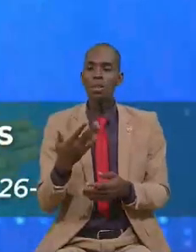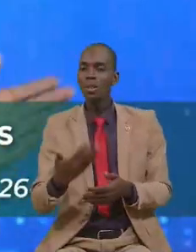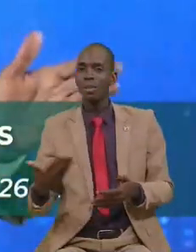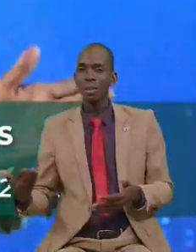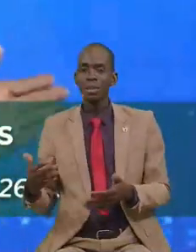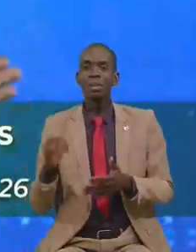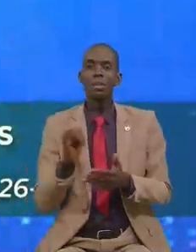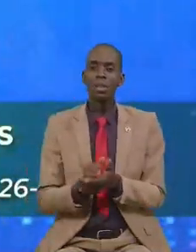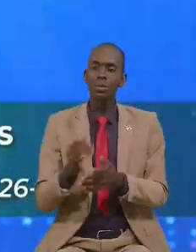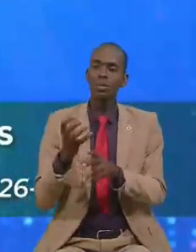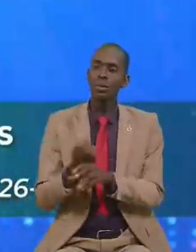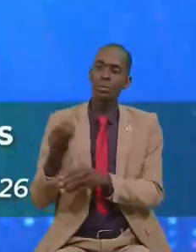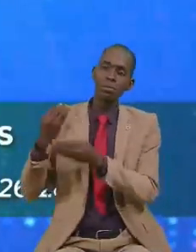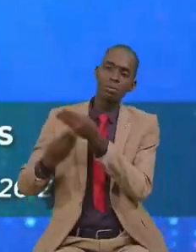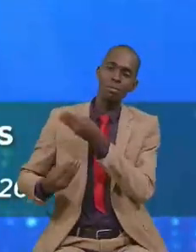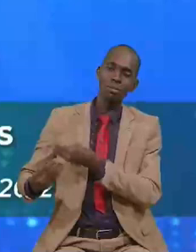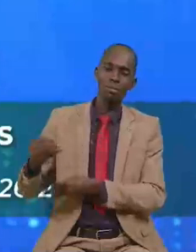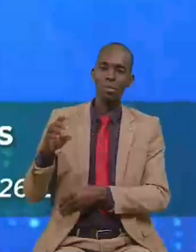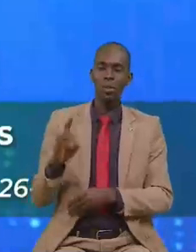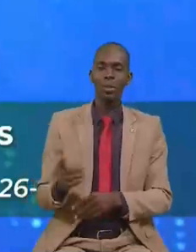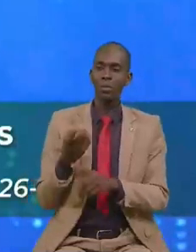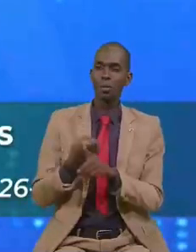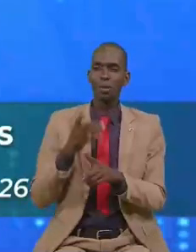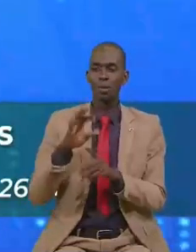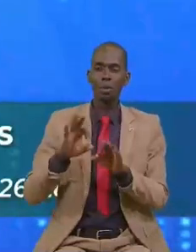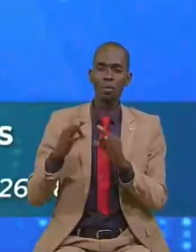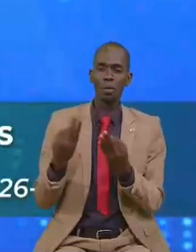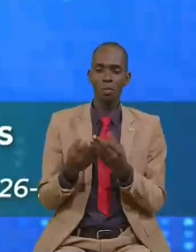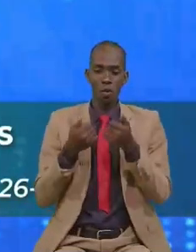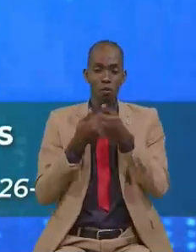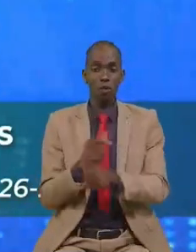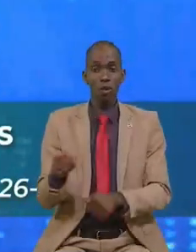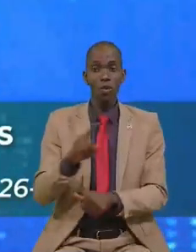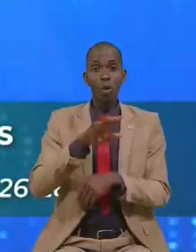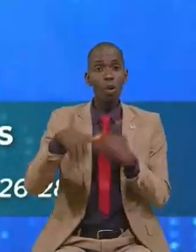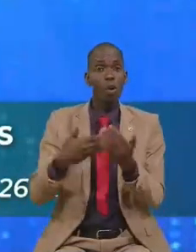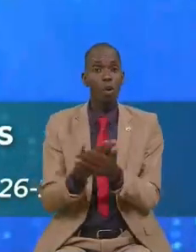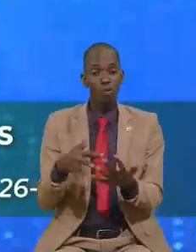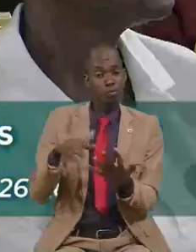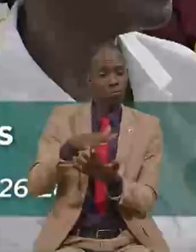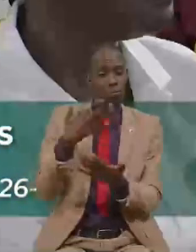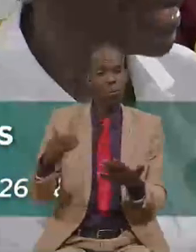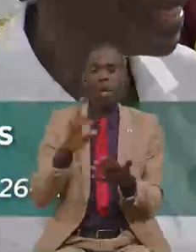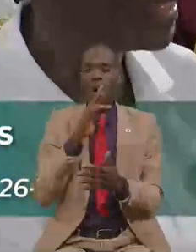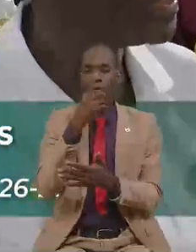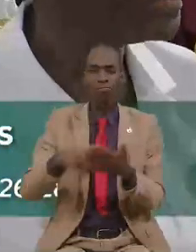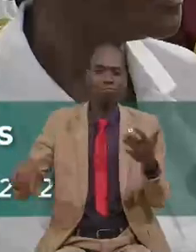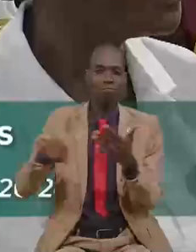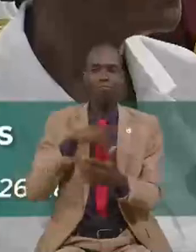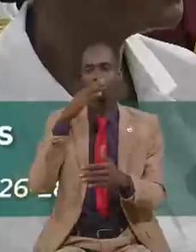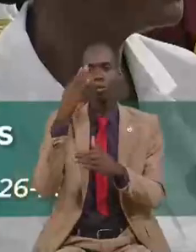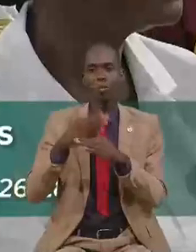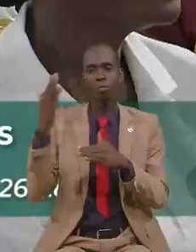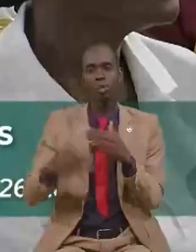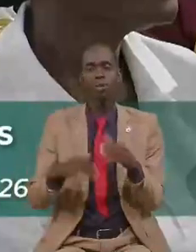toutes ces choses héréditaires qui te suivaient, toutes ces choses ont été annulées.